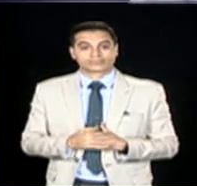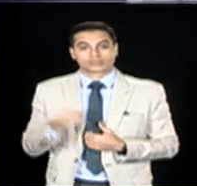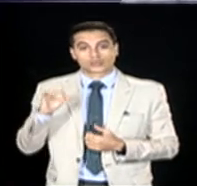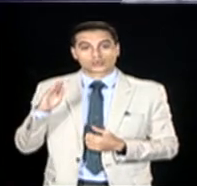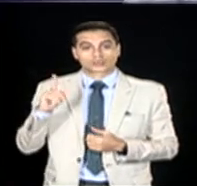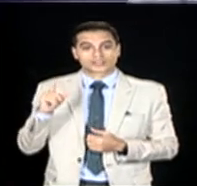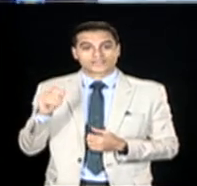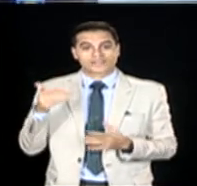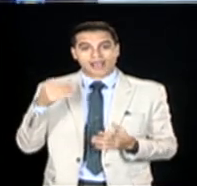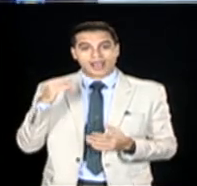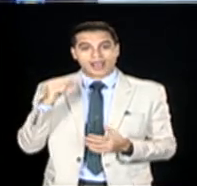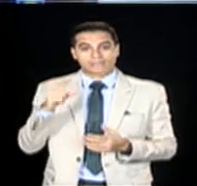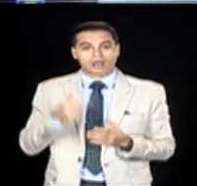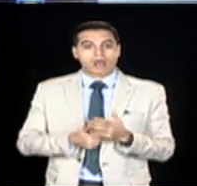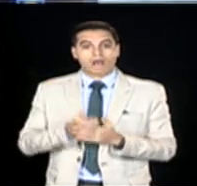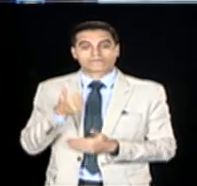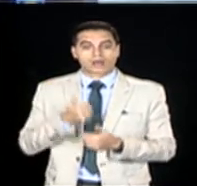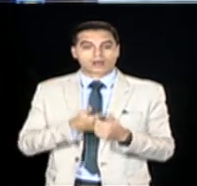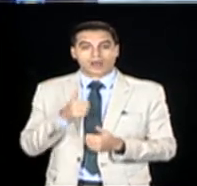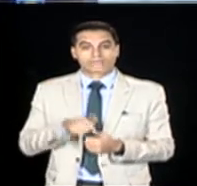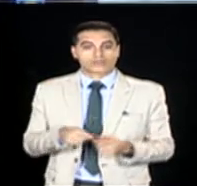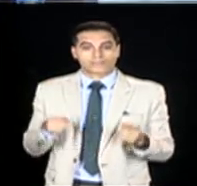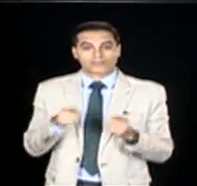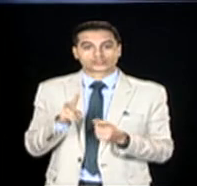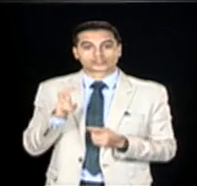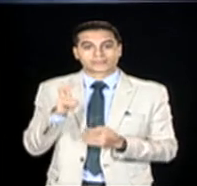يوسف احمد افضل لاعب في ماتش النهارده بسبعين نقطة.